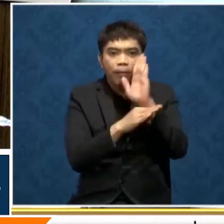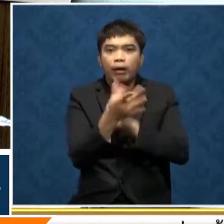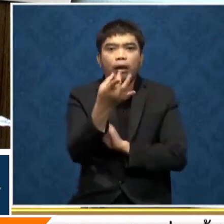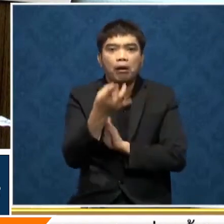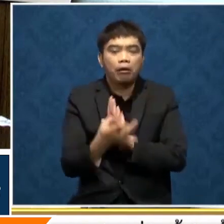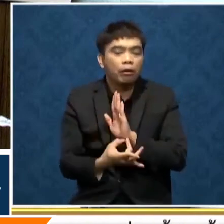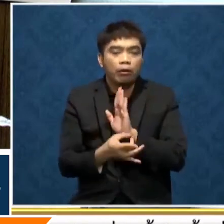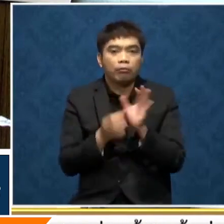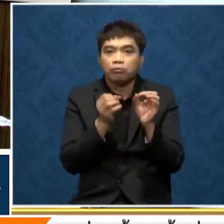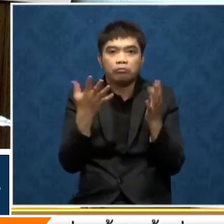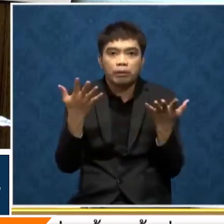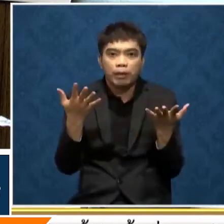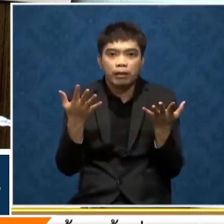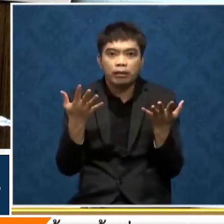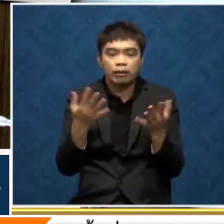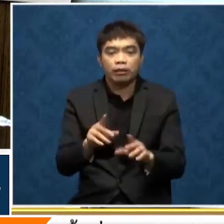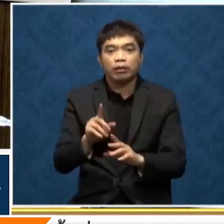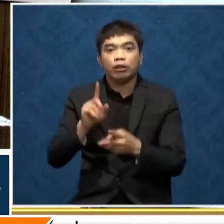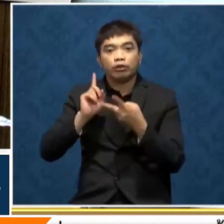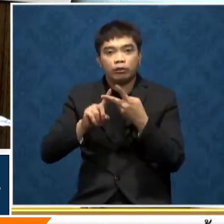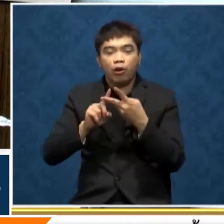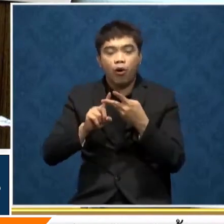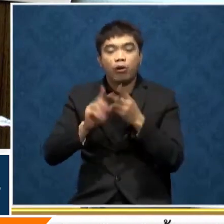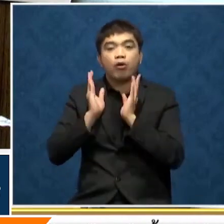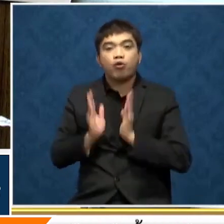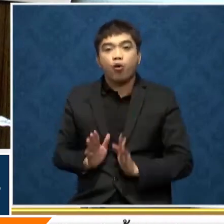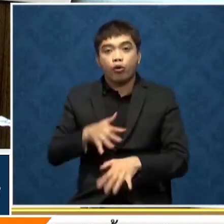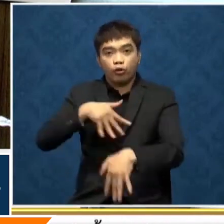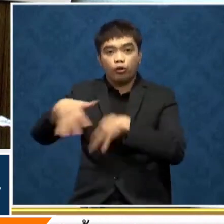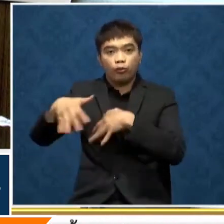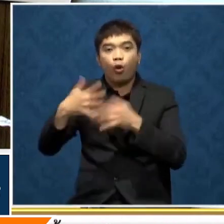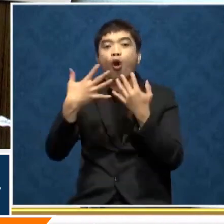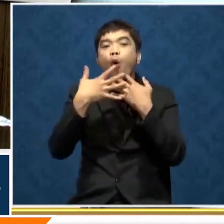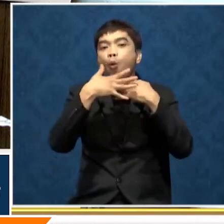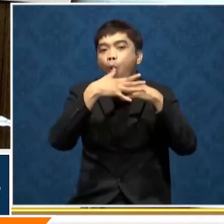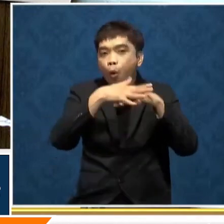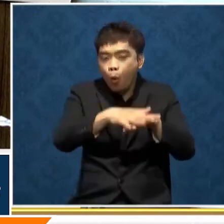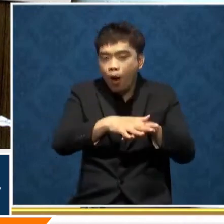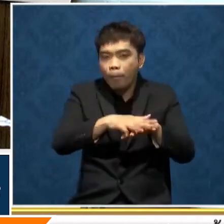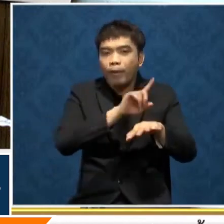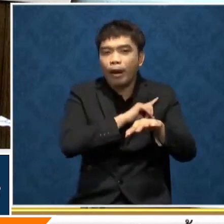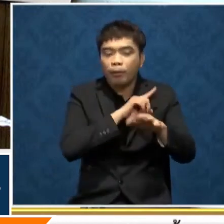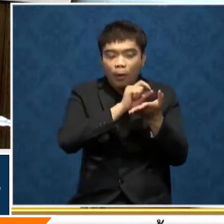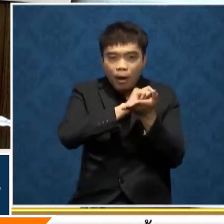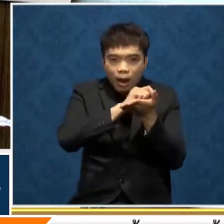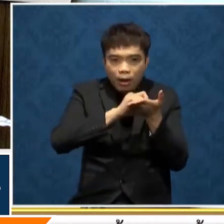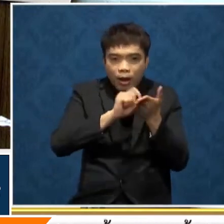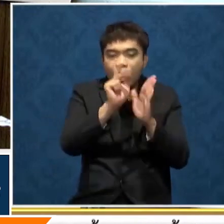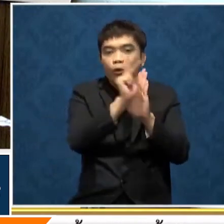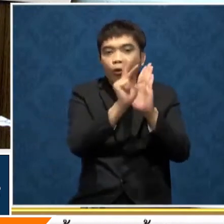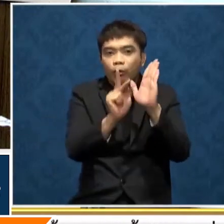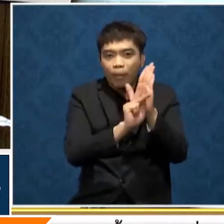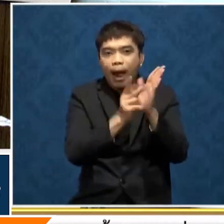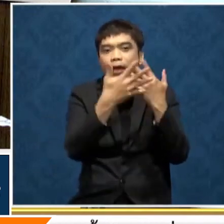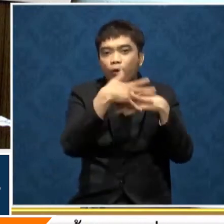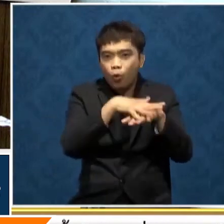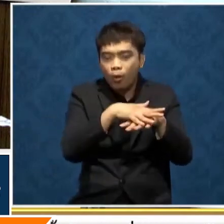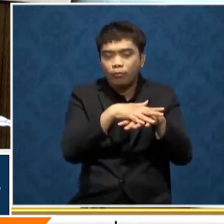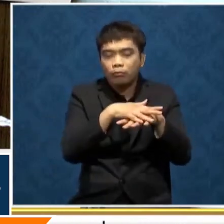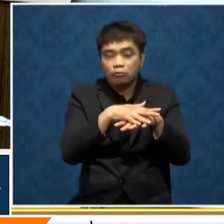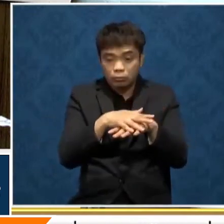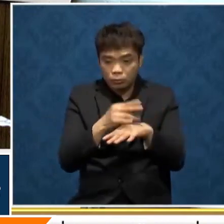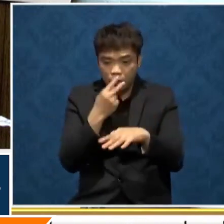เรื่องของการให้ประชาชนมีส่วนร่วมกับการร่างกฎหมายก็ไม่สำนึกผลคือแทนที่จะ